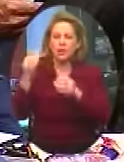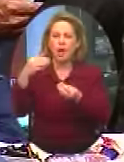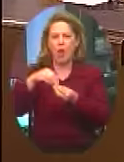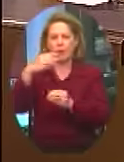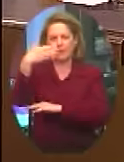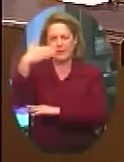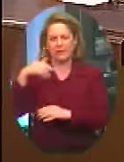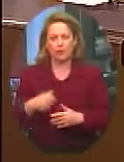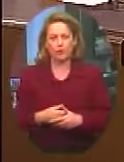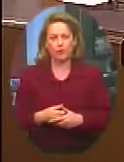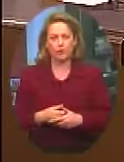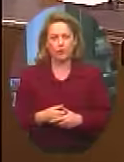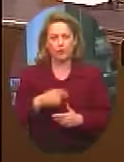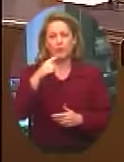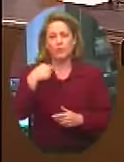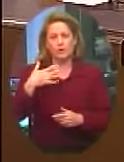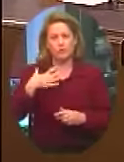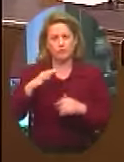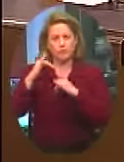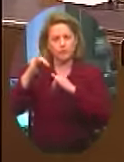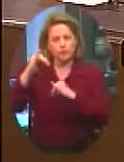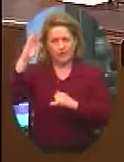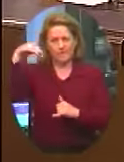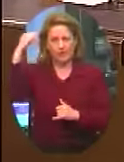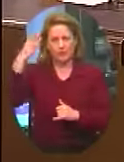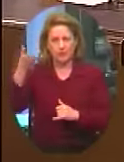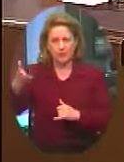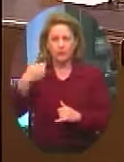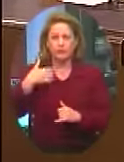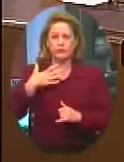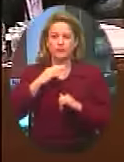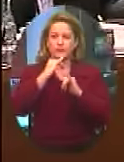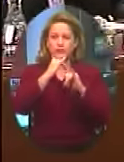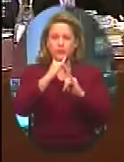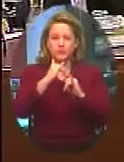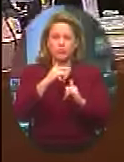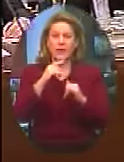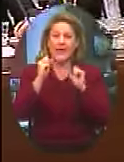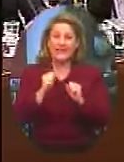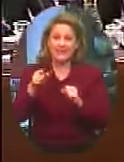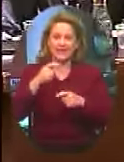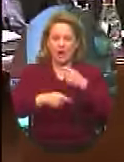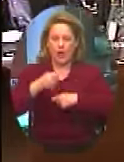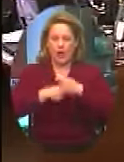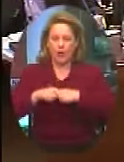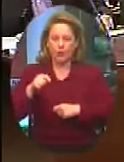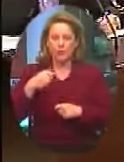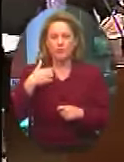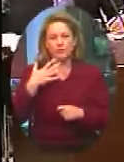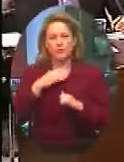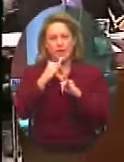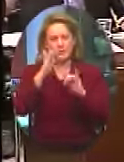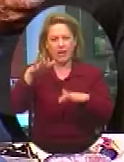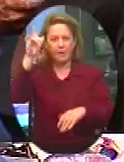אנחנו מעוניינים בייצוא גז לפלסטיני, אנחנו מעוניינים בייצוא בכלכלות שם אגב, אנחנו מעוניינים לייצא לירדן,